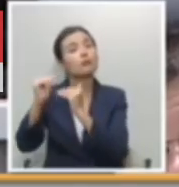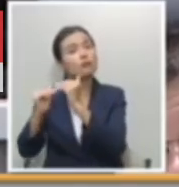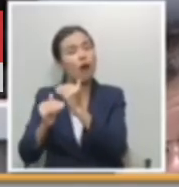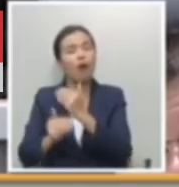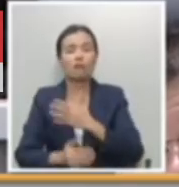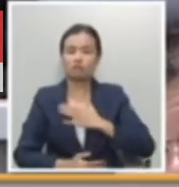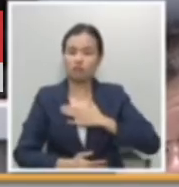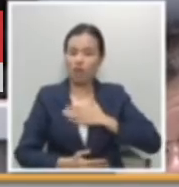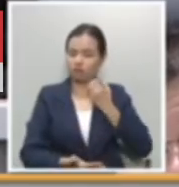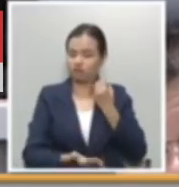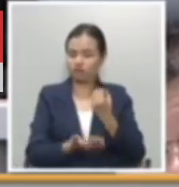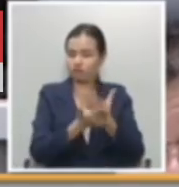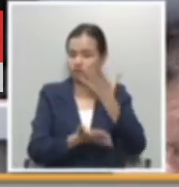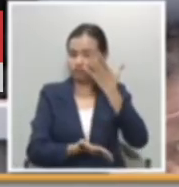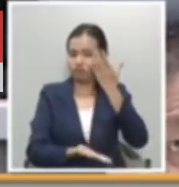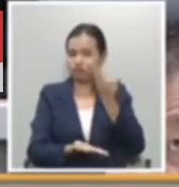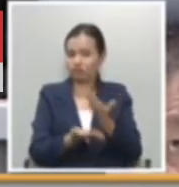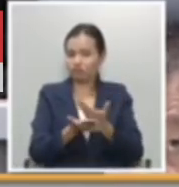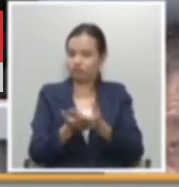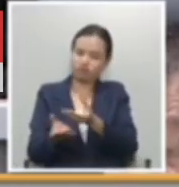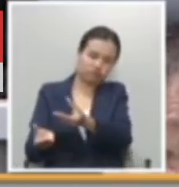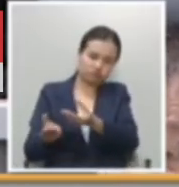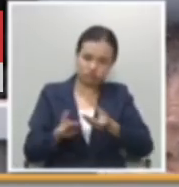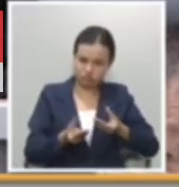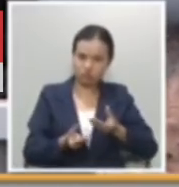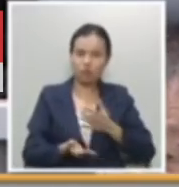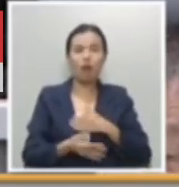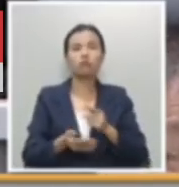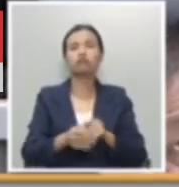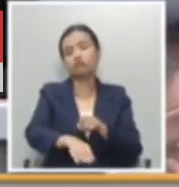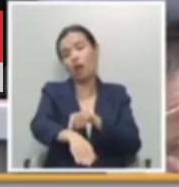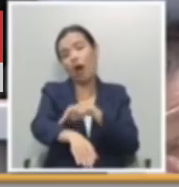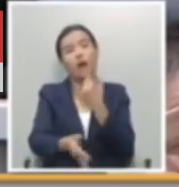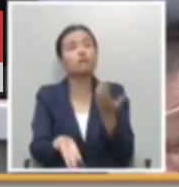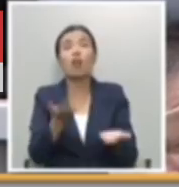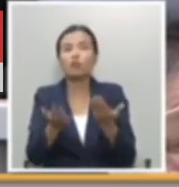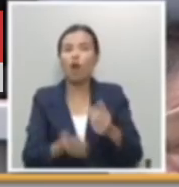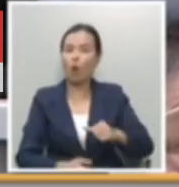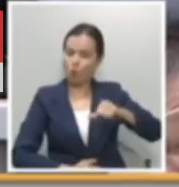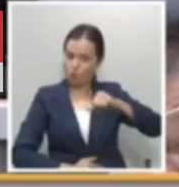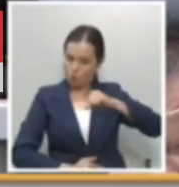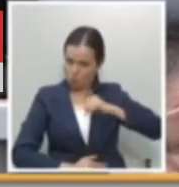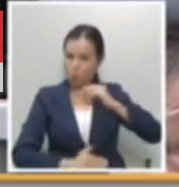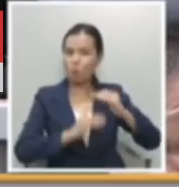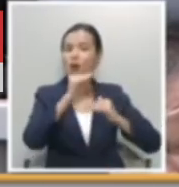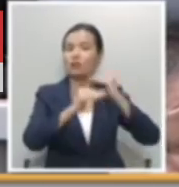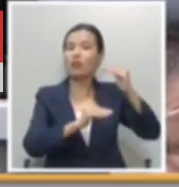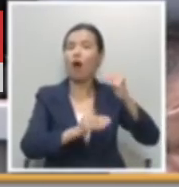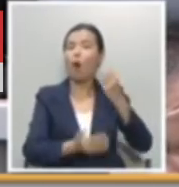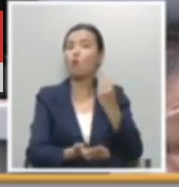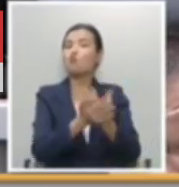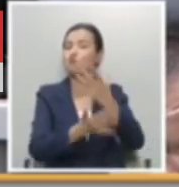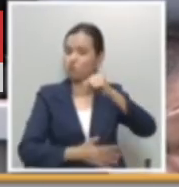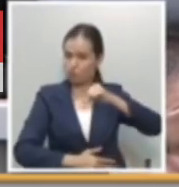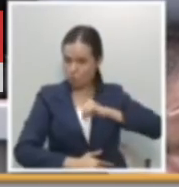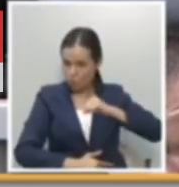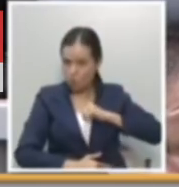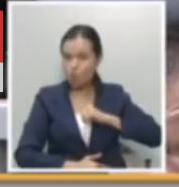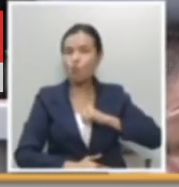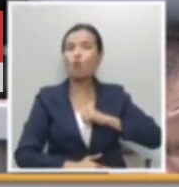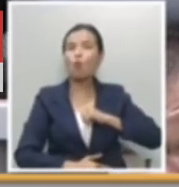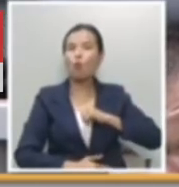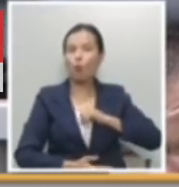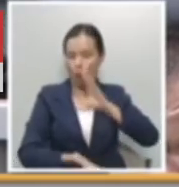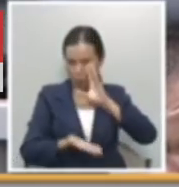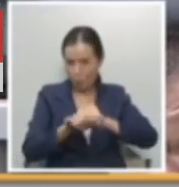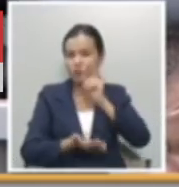งินมหาศาลตรงนี้แล้วก้อนใหญ่แล้วช้าก็เรื่องของเองกูได้พัฒนาที่ดินกูรวยแล้วนี่คือความจริ